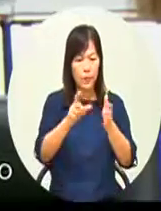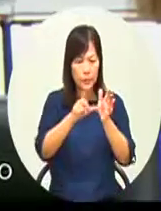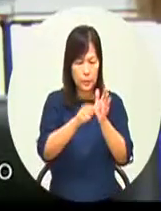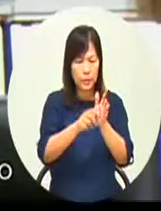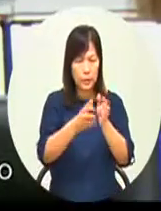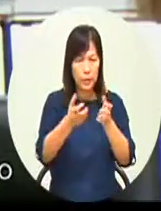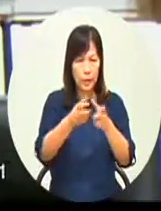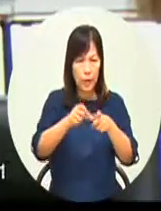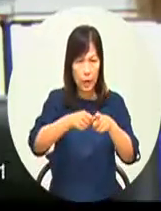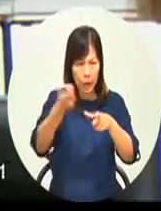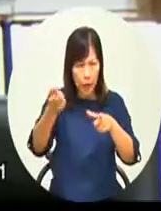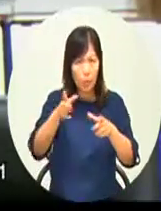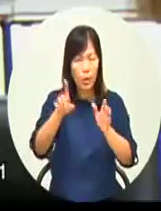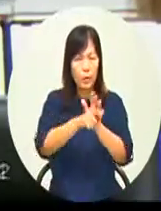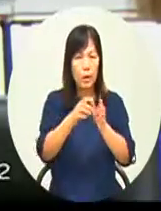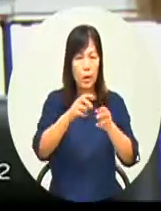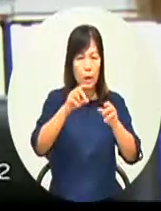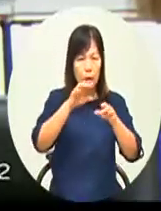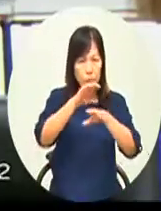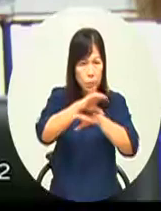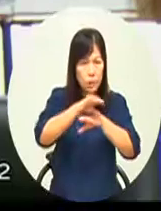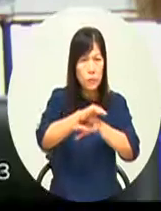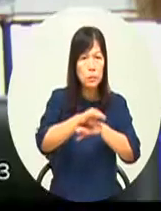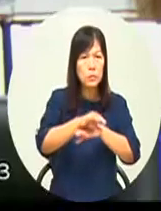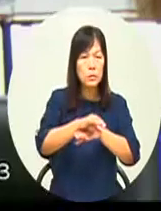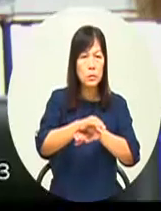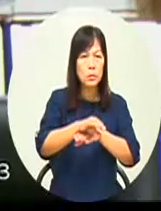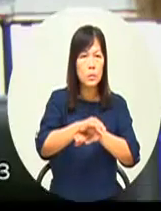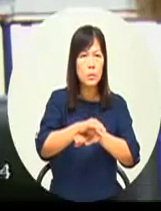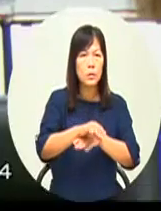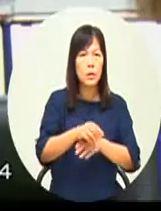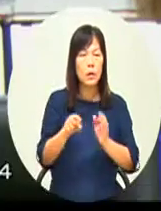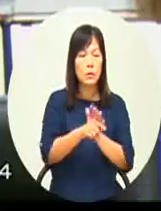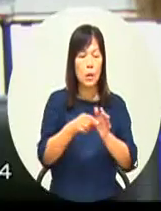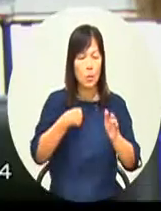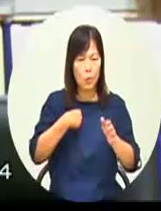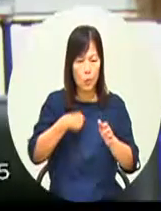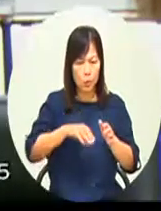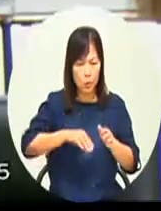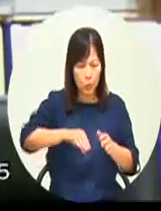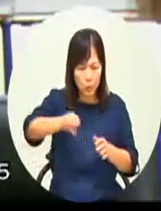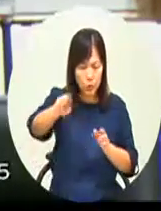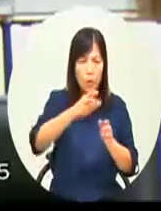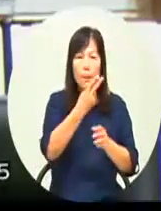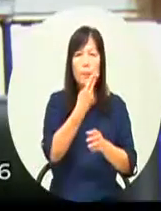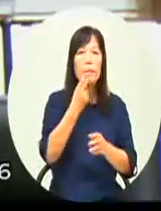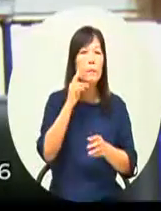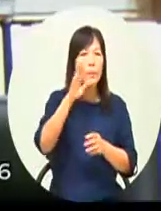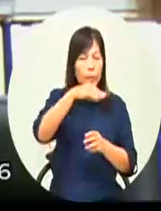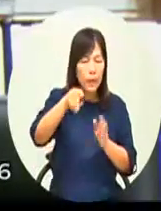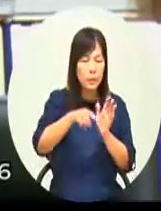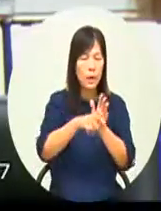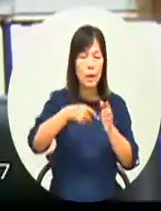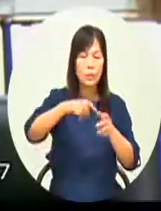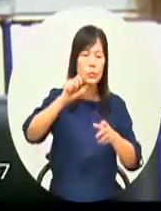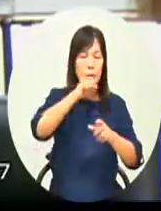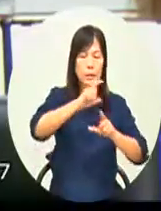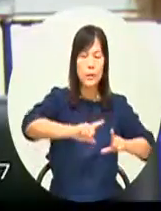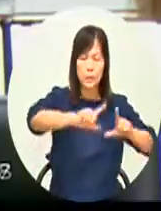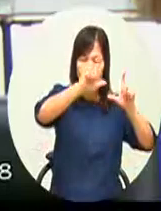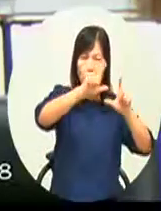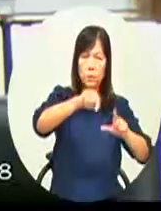放小型车辆啊？比如说你经过梅山要往台东的方